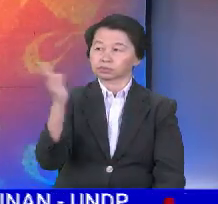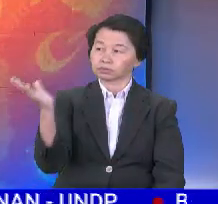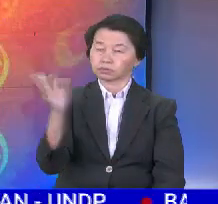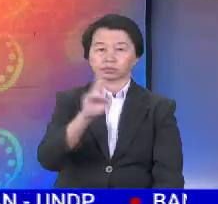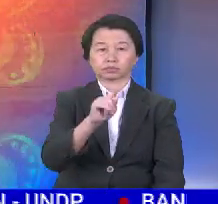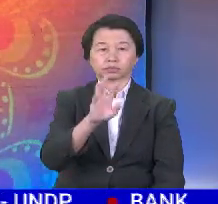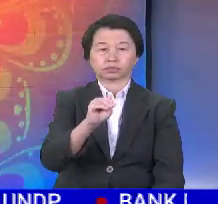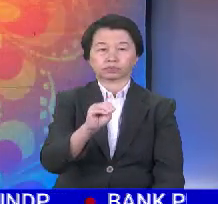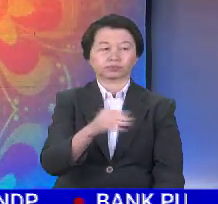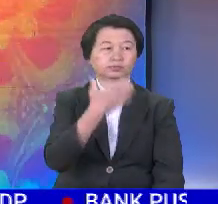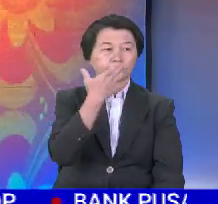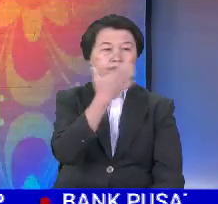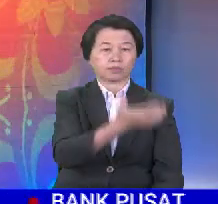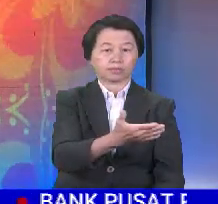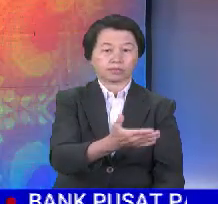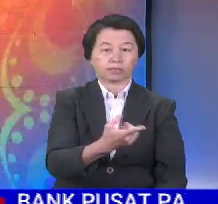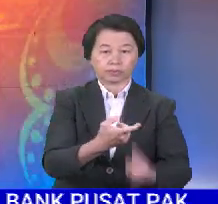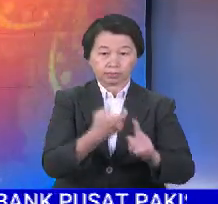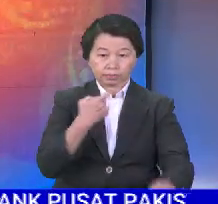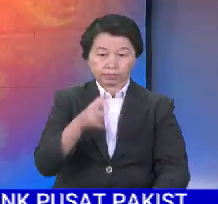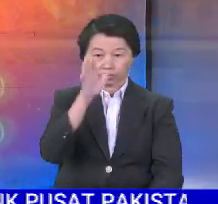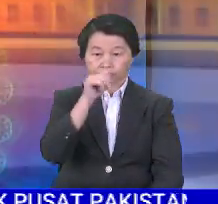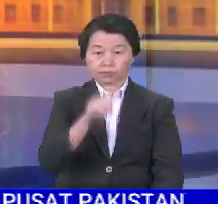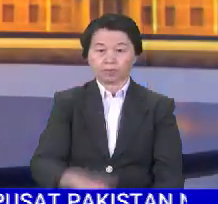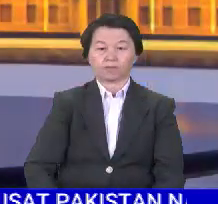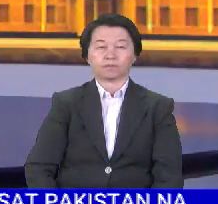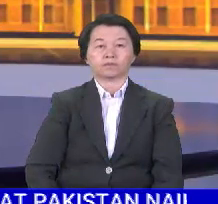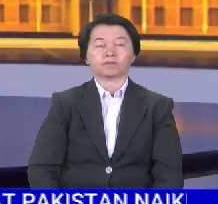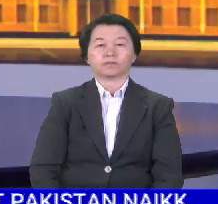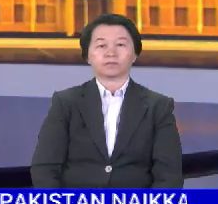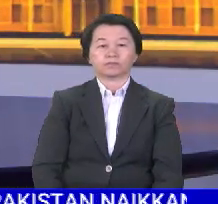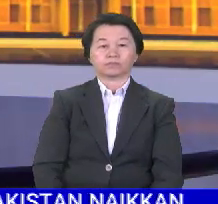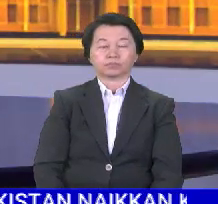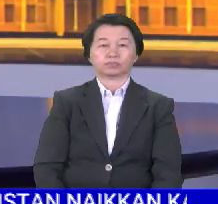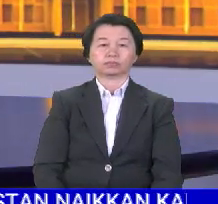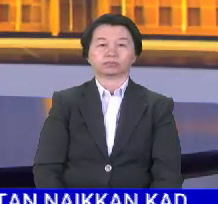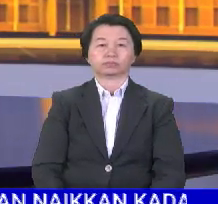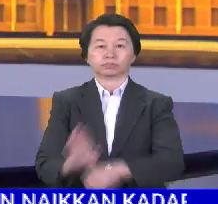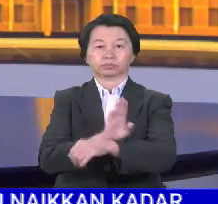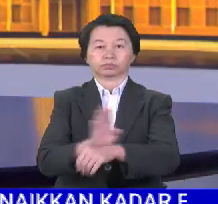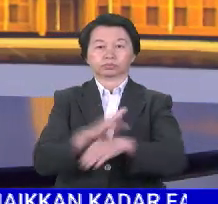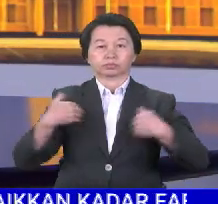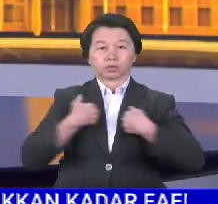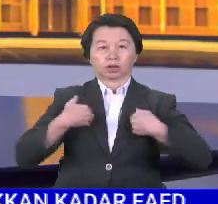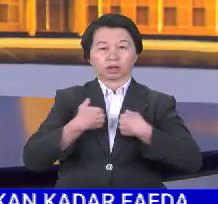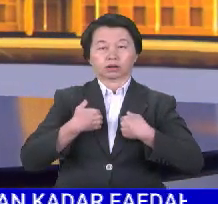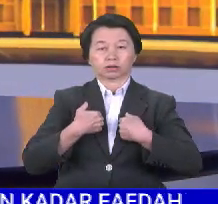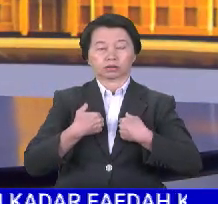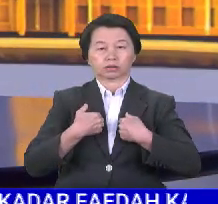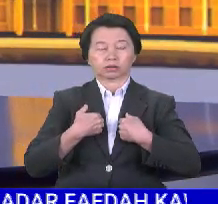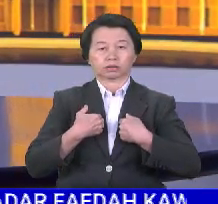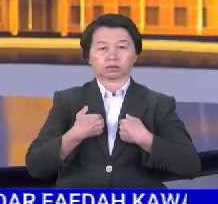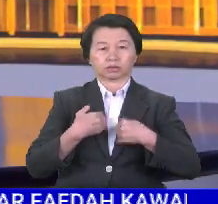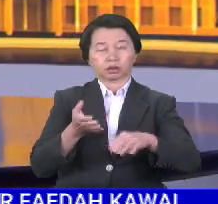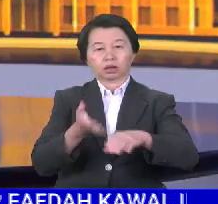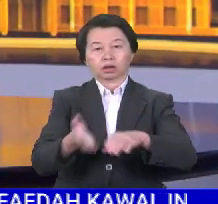Baik, terima kasih Nurul langsung dari Melaka. Baik, peniaga haiwan kurban di Johor Bahru